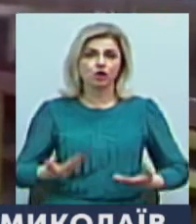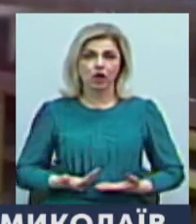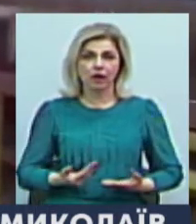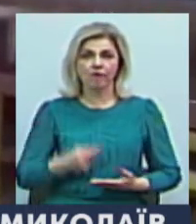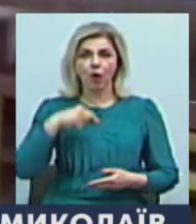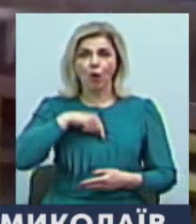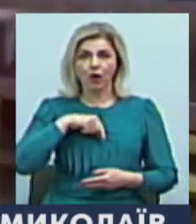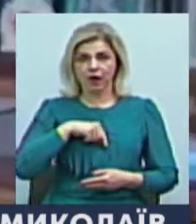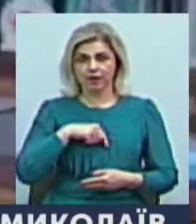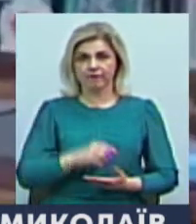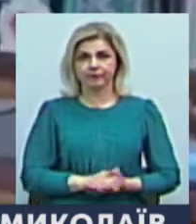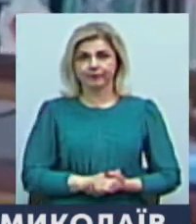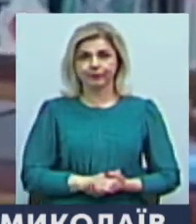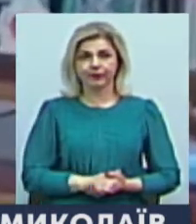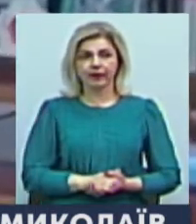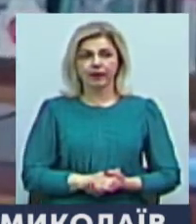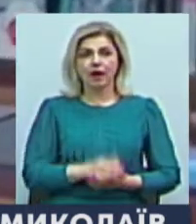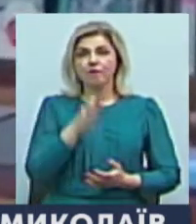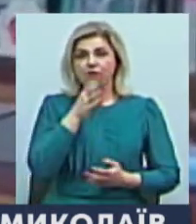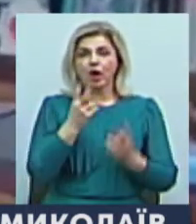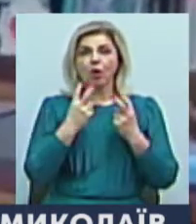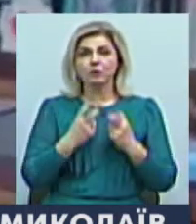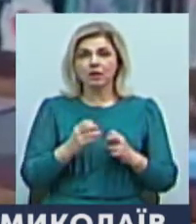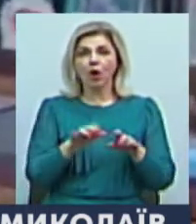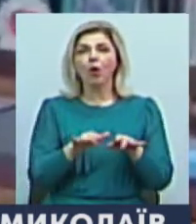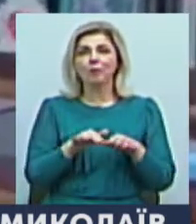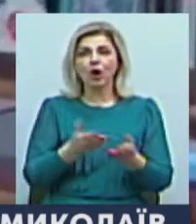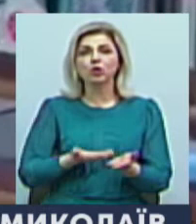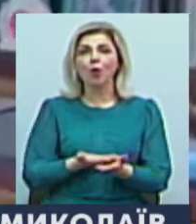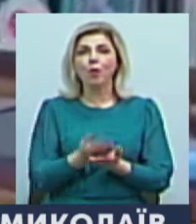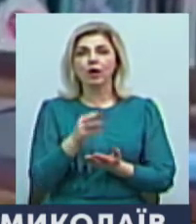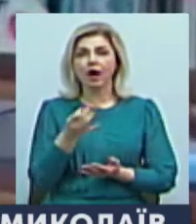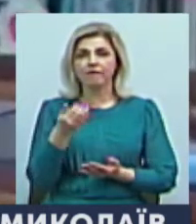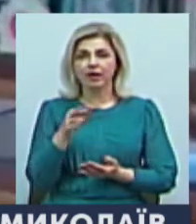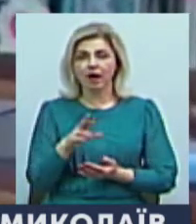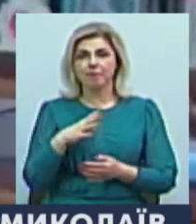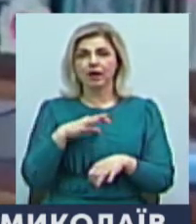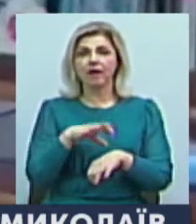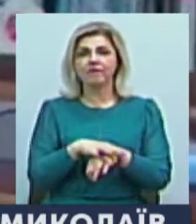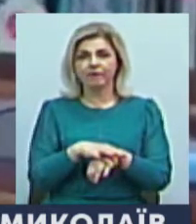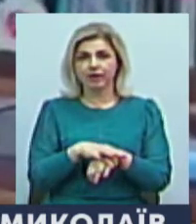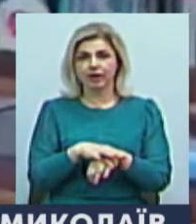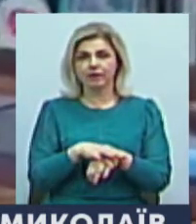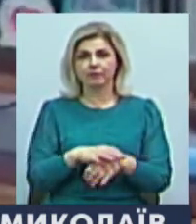органів та систем. При дообстеженні на комп'ютерному томографі була виявлена